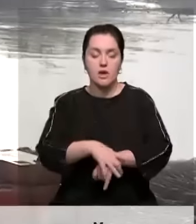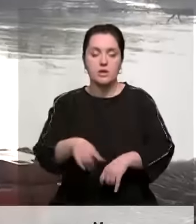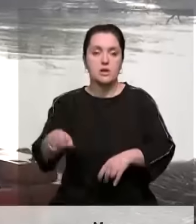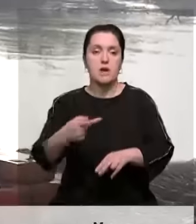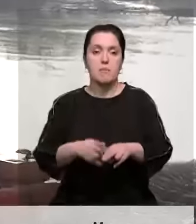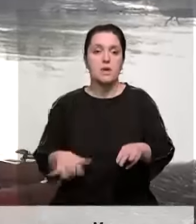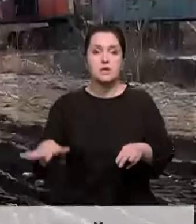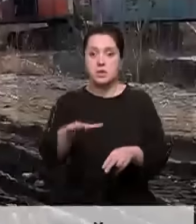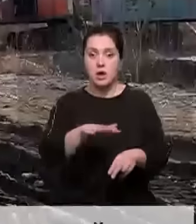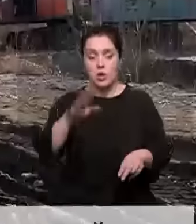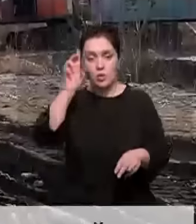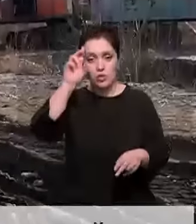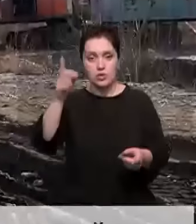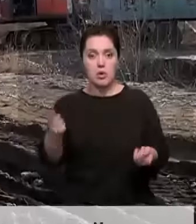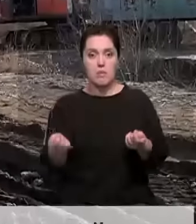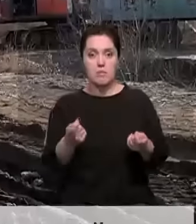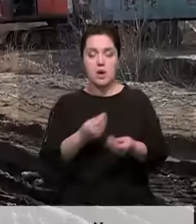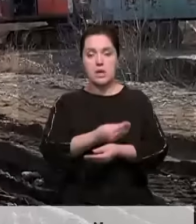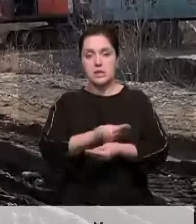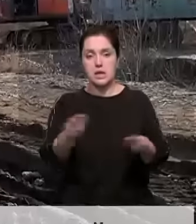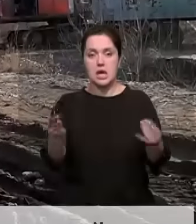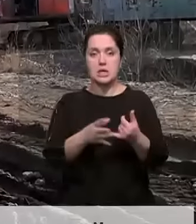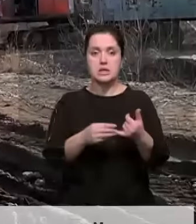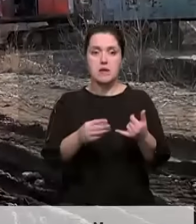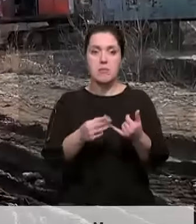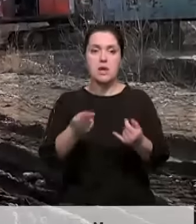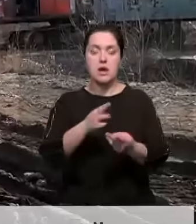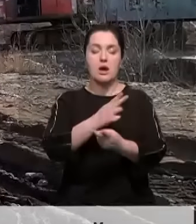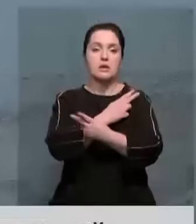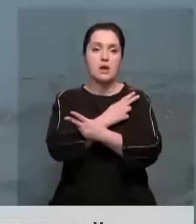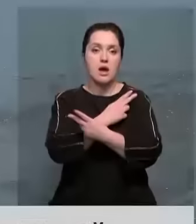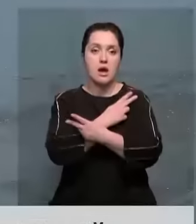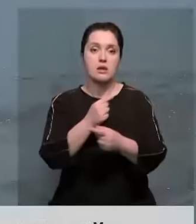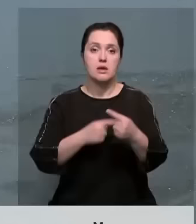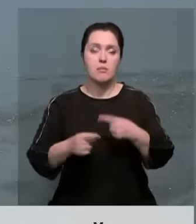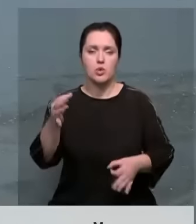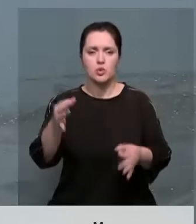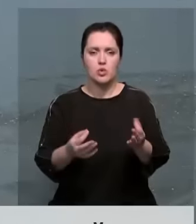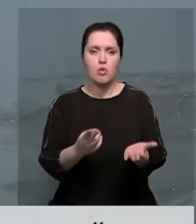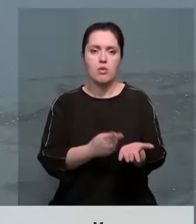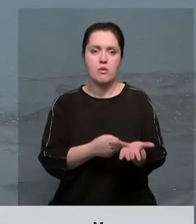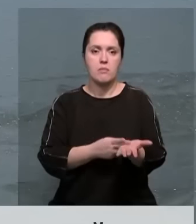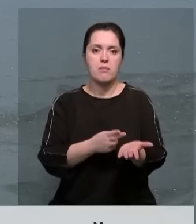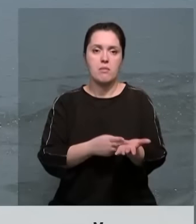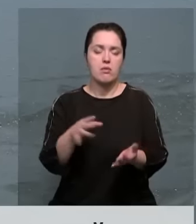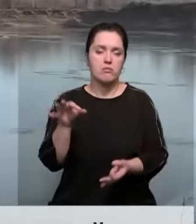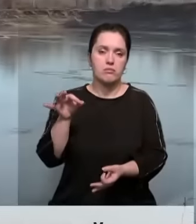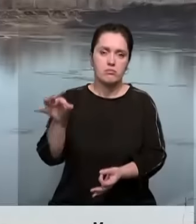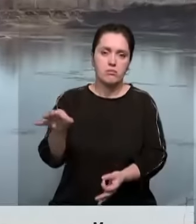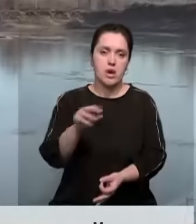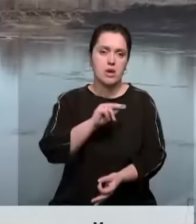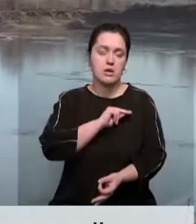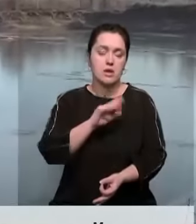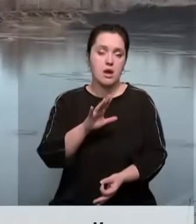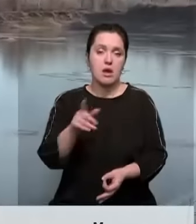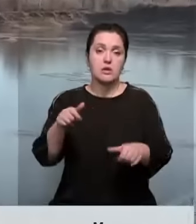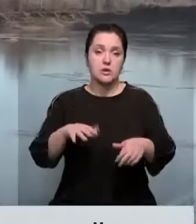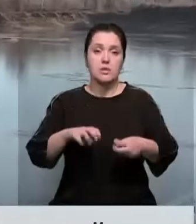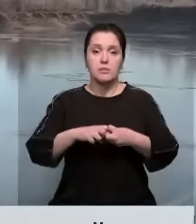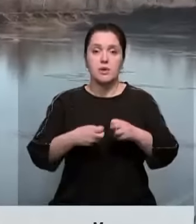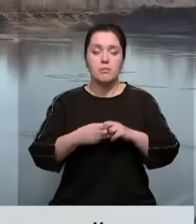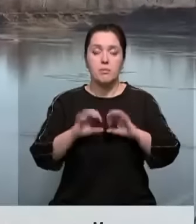территории местные власти выделяли земельные наделы под дачи. Предприятие из-за судебных разбирательств несколько лет не работало. Решить проблему